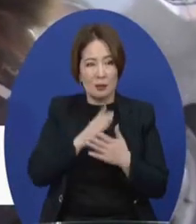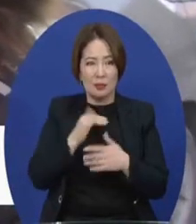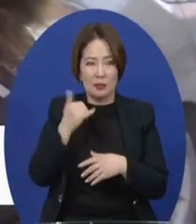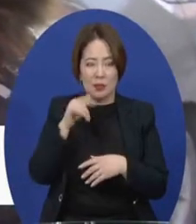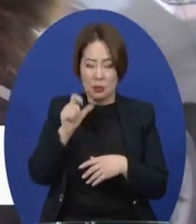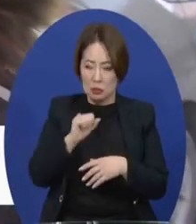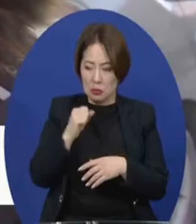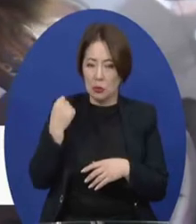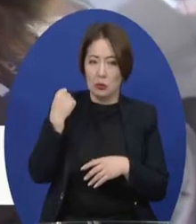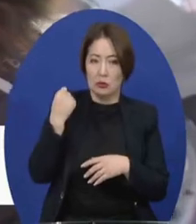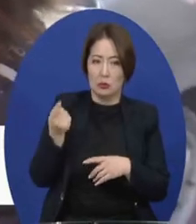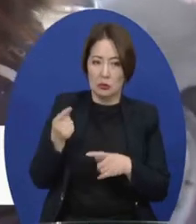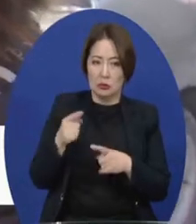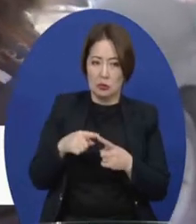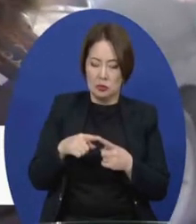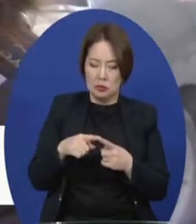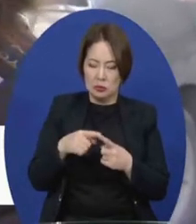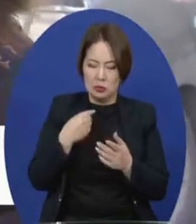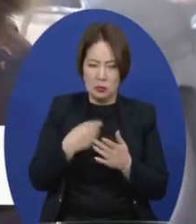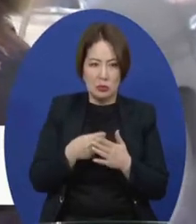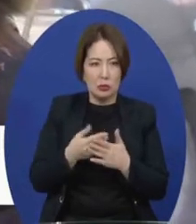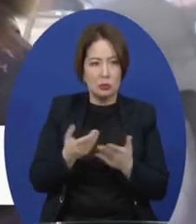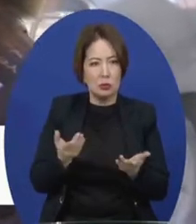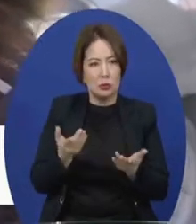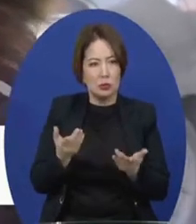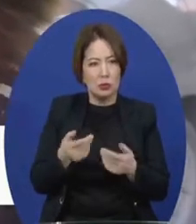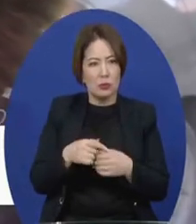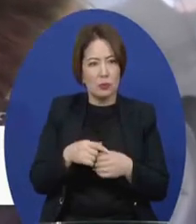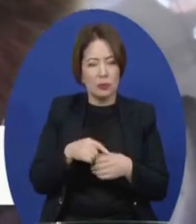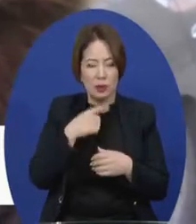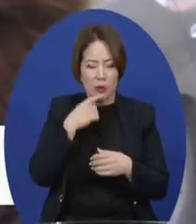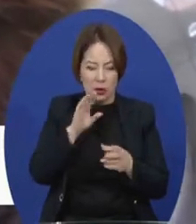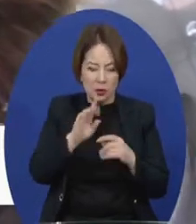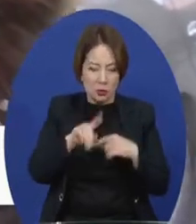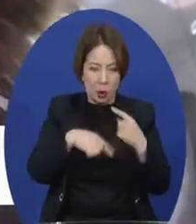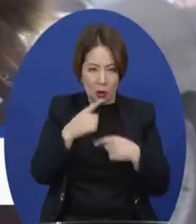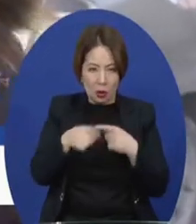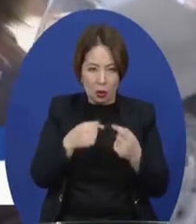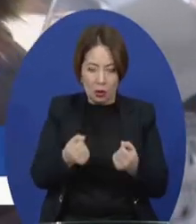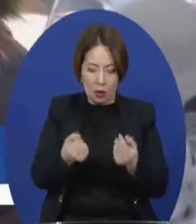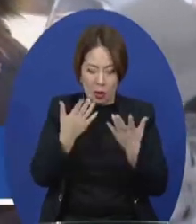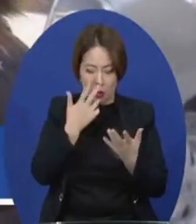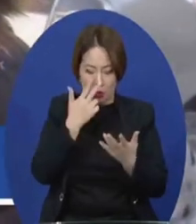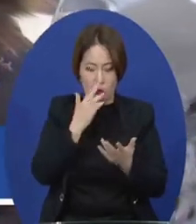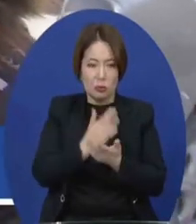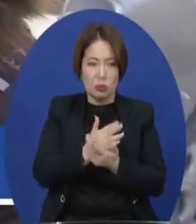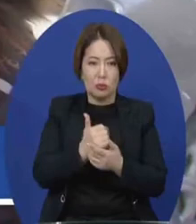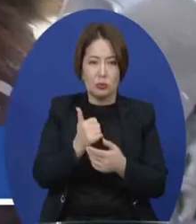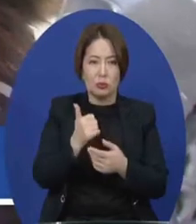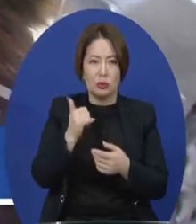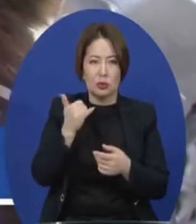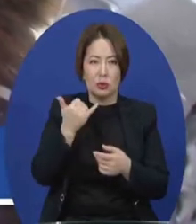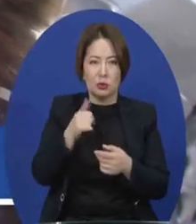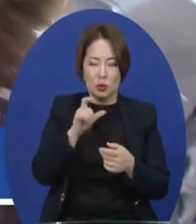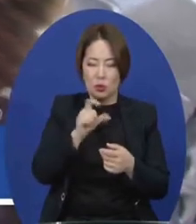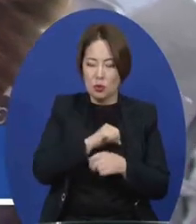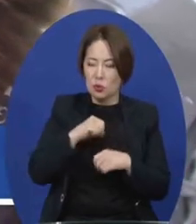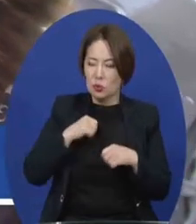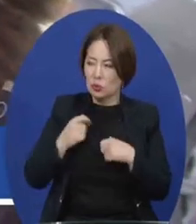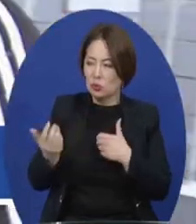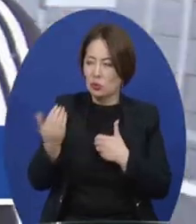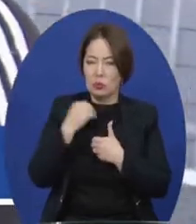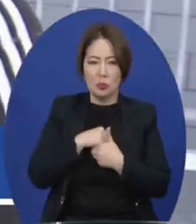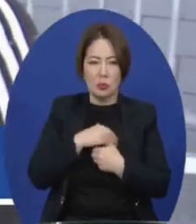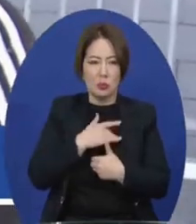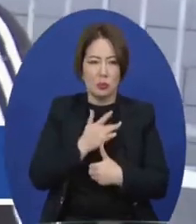хочдгийл юм байл л дээ. Гэтэ ер нь ал нэг тохирол явуулж байгаа мөртлөө нөгөөх нь ерөөс ард иргэд хөрсөн юм